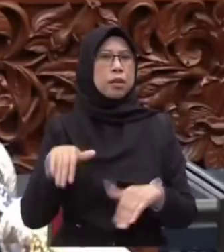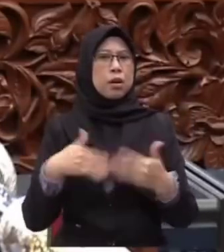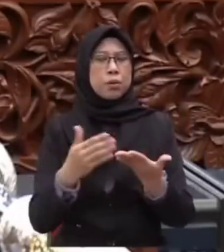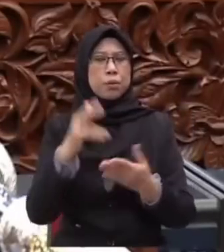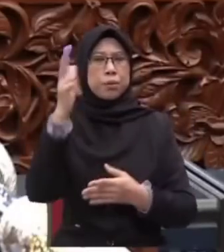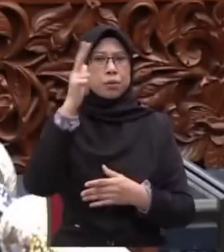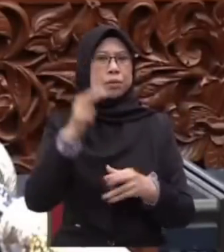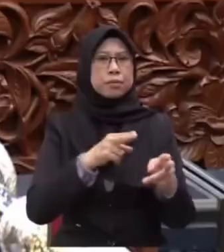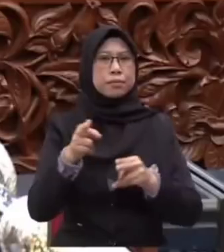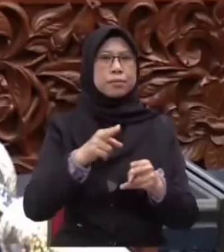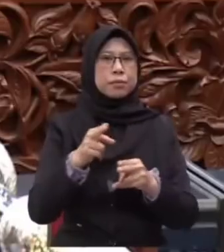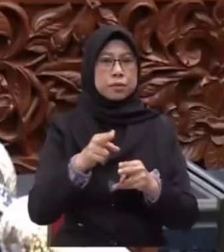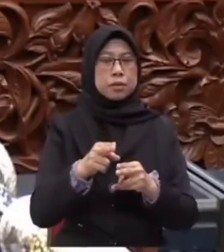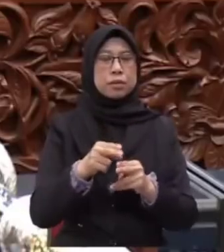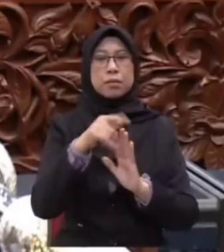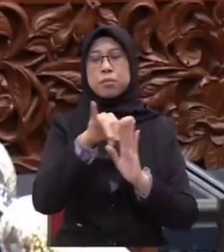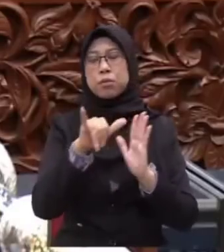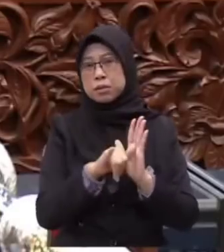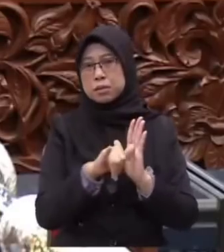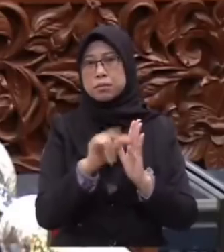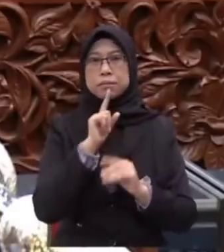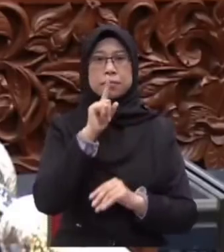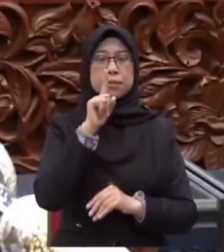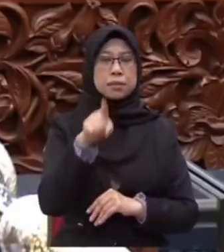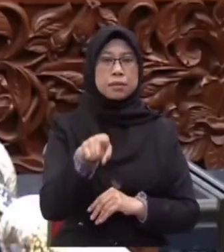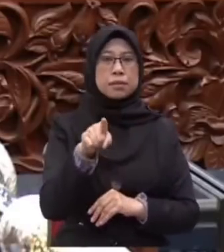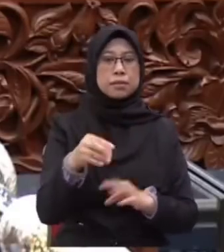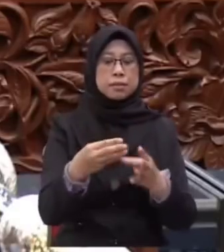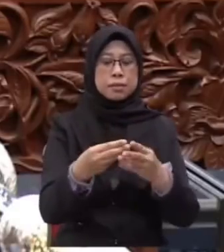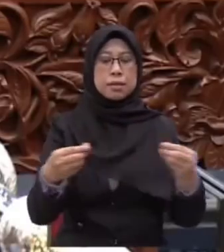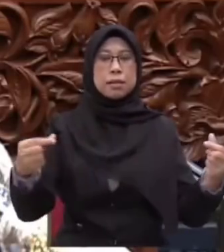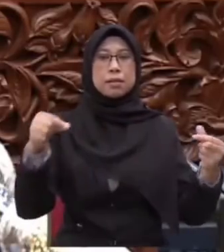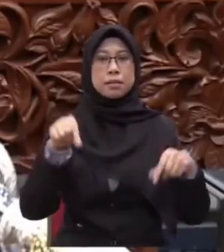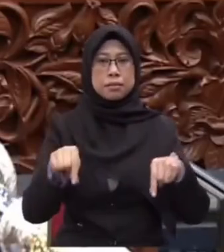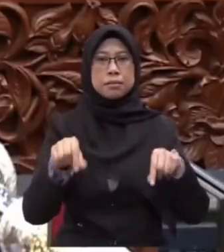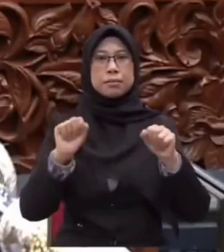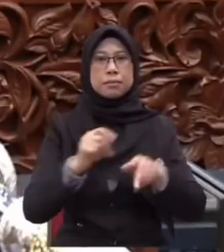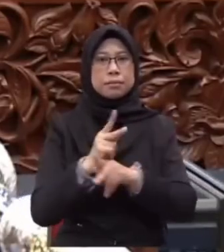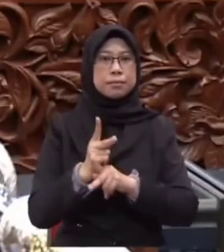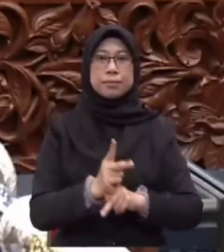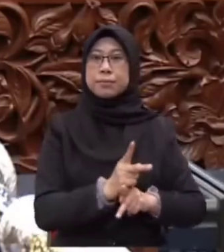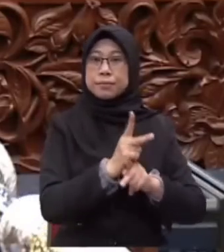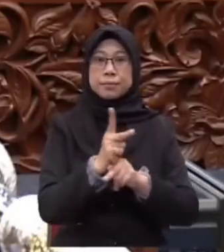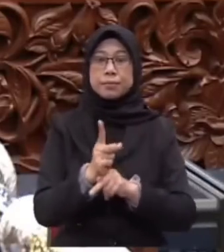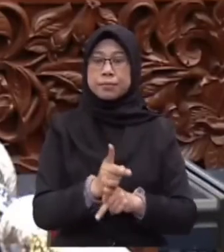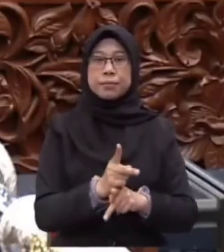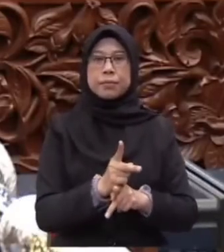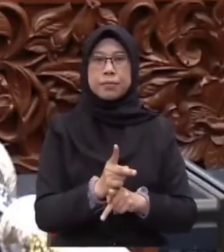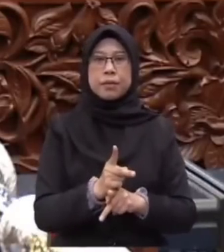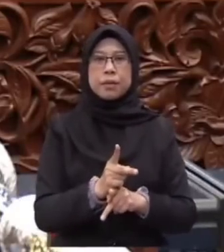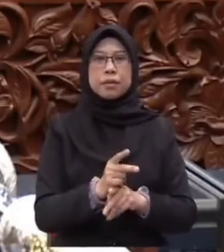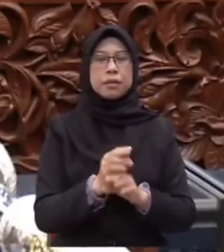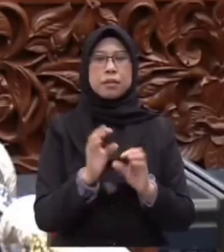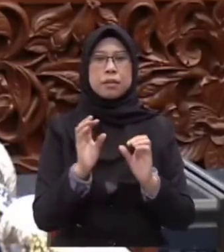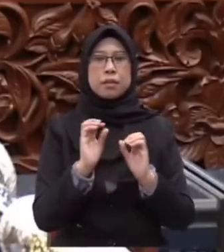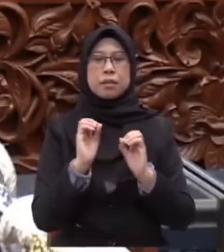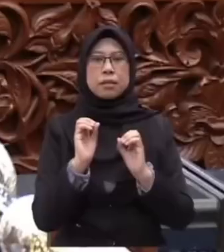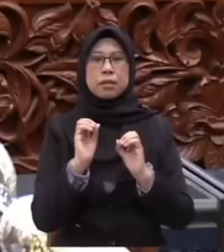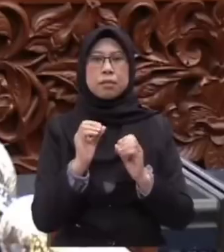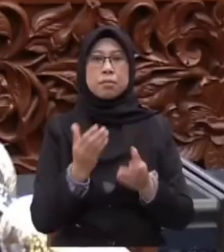atau polisi yang memastikan kawasan Tanah Gambut ini dapat dipelihara supaya dia tidak menyumbang